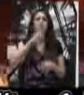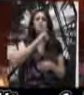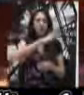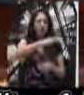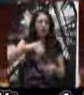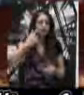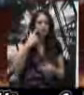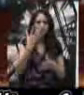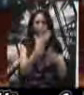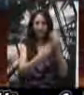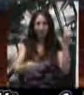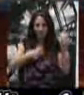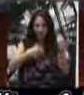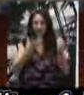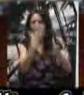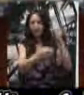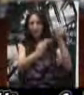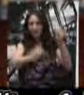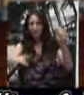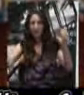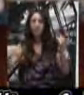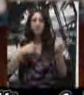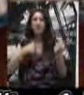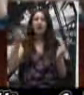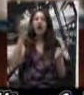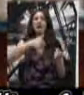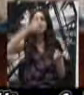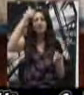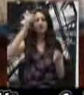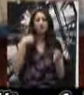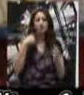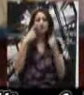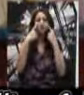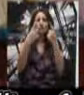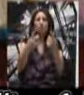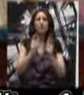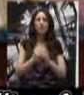ابني التاني ولاد ابني يا ريت يكون افضل يكون احسن لي.